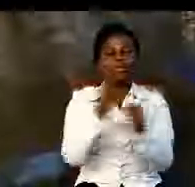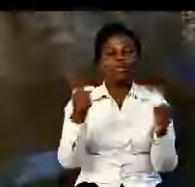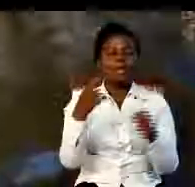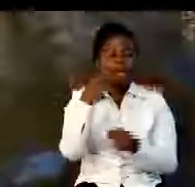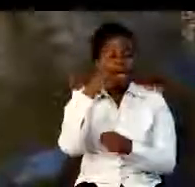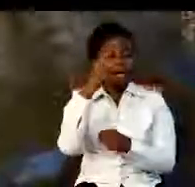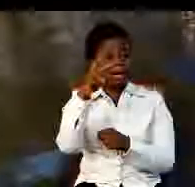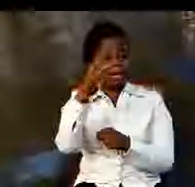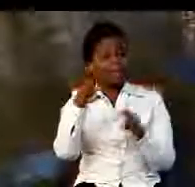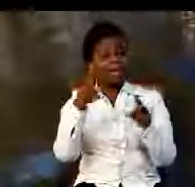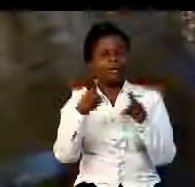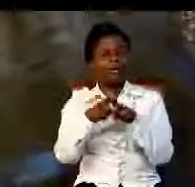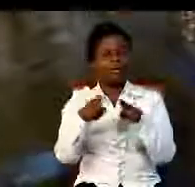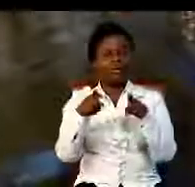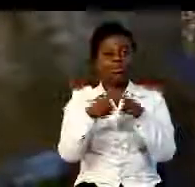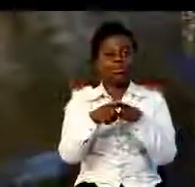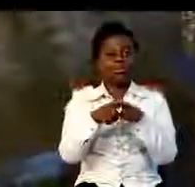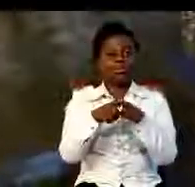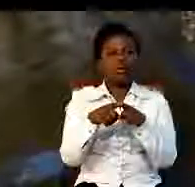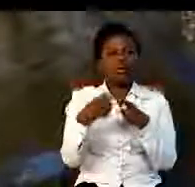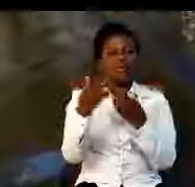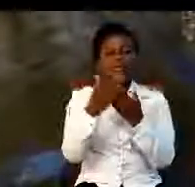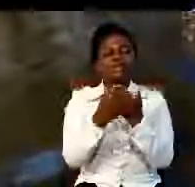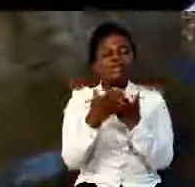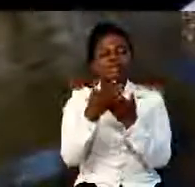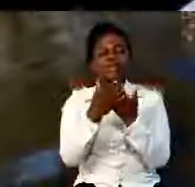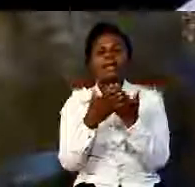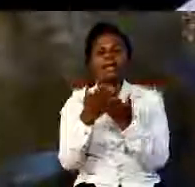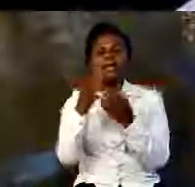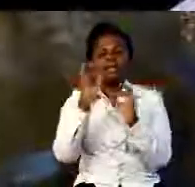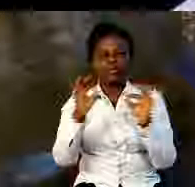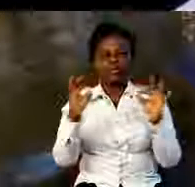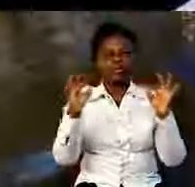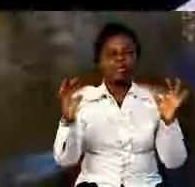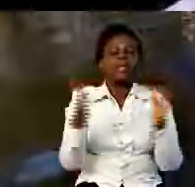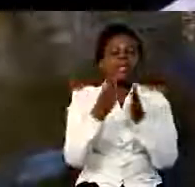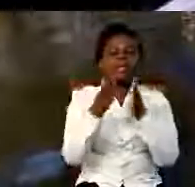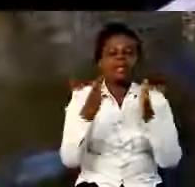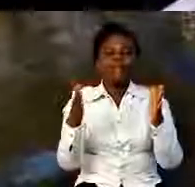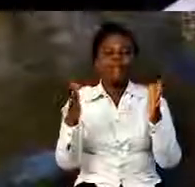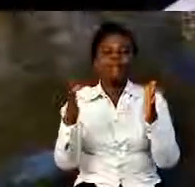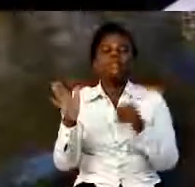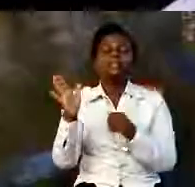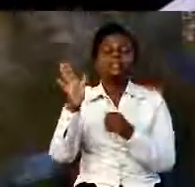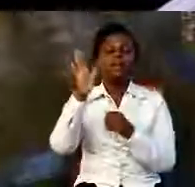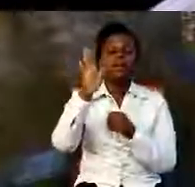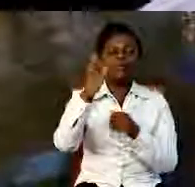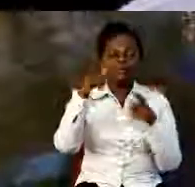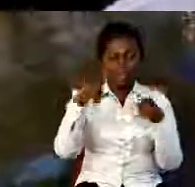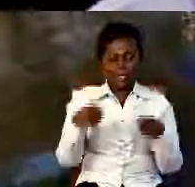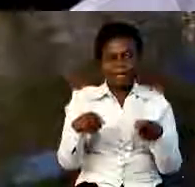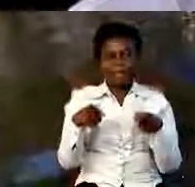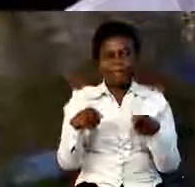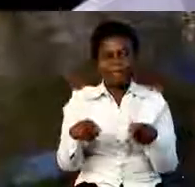angalia ndugu usijechelewa, nafasi yako labda ni leo